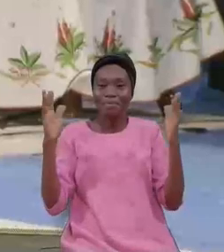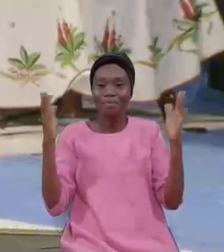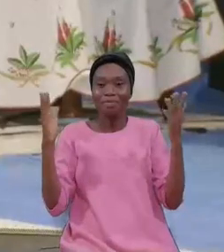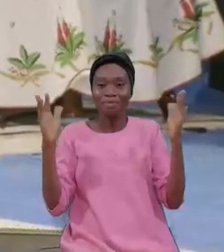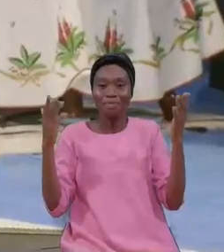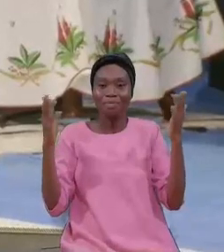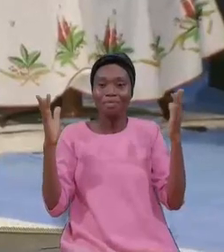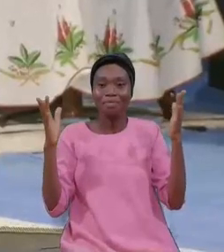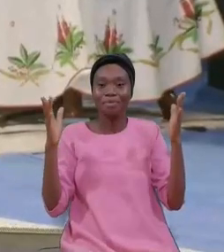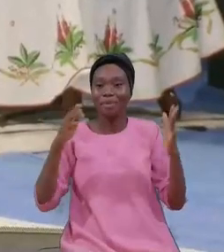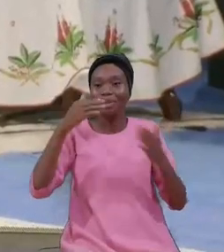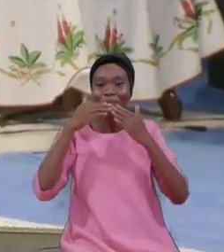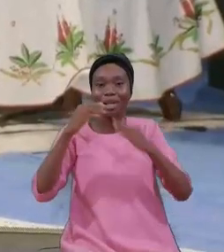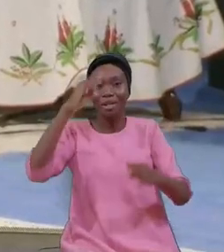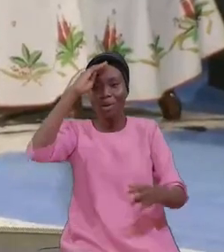merci beaucoup